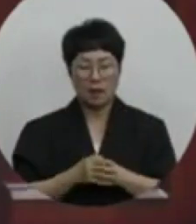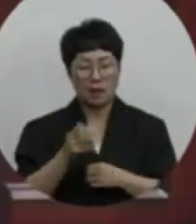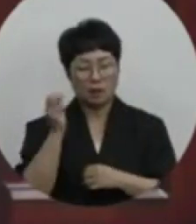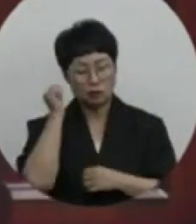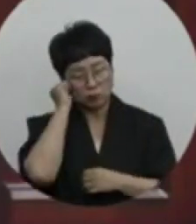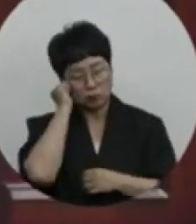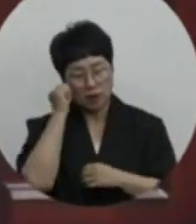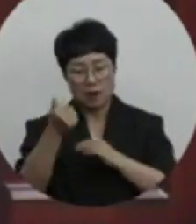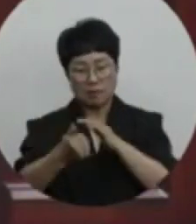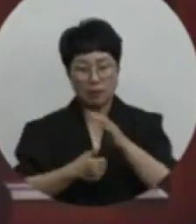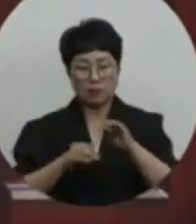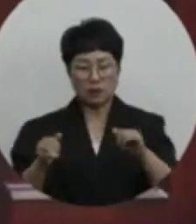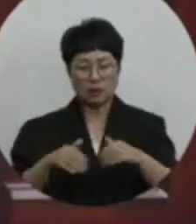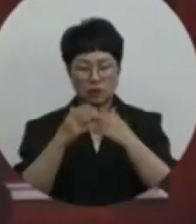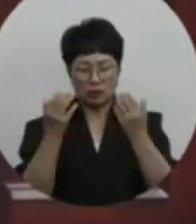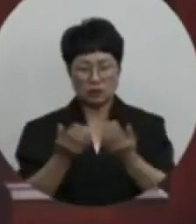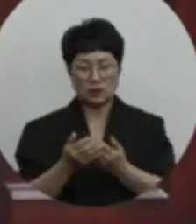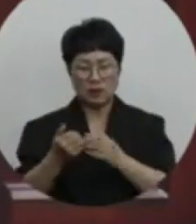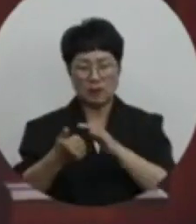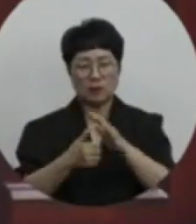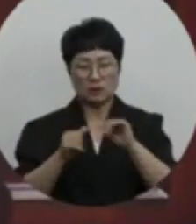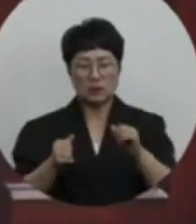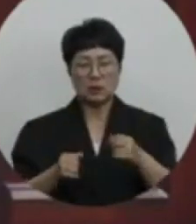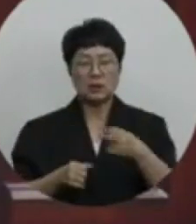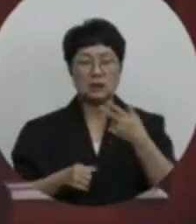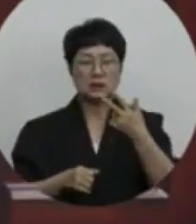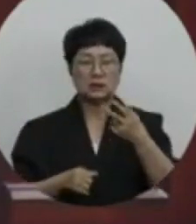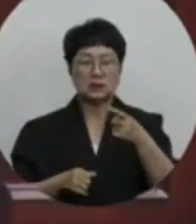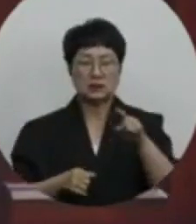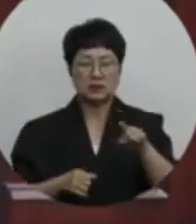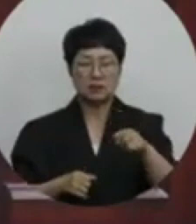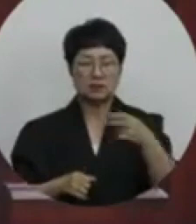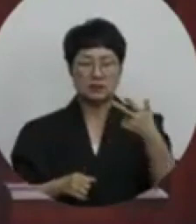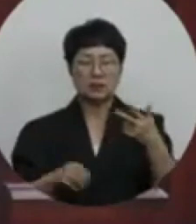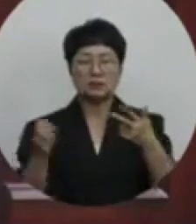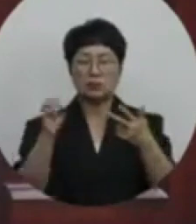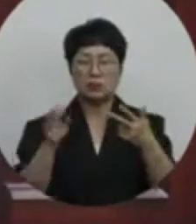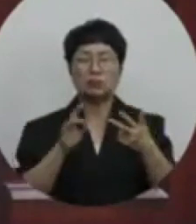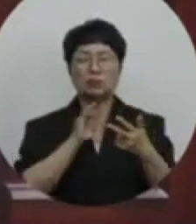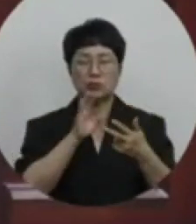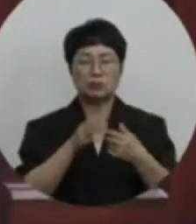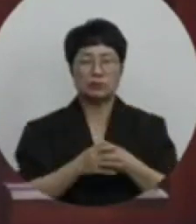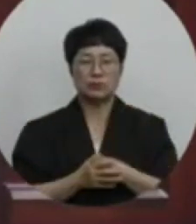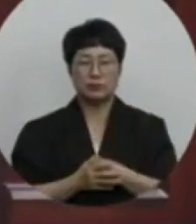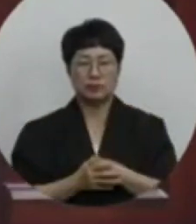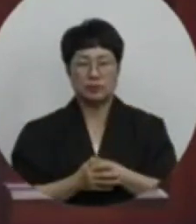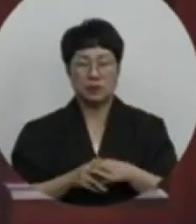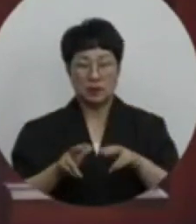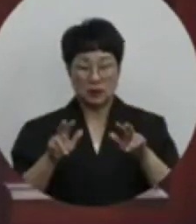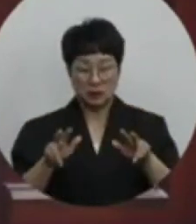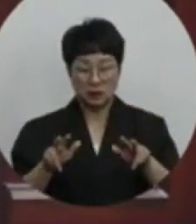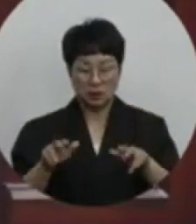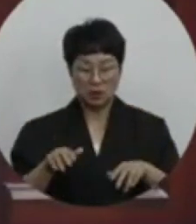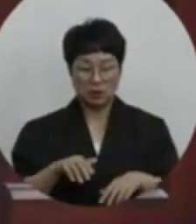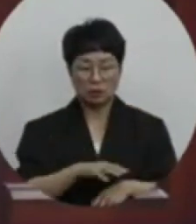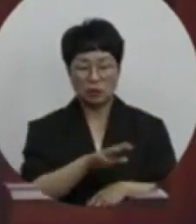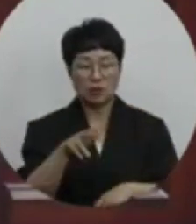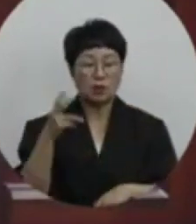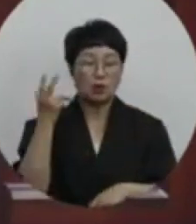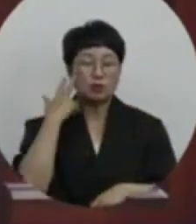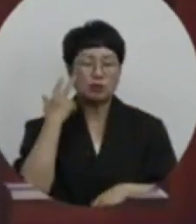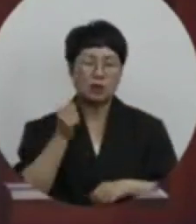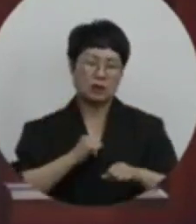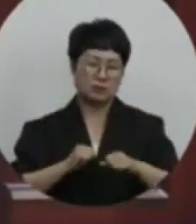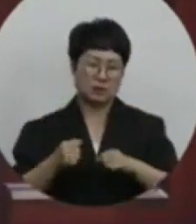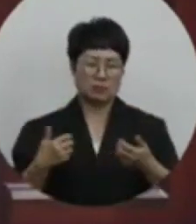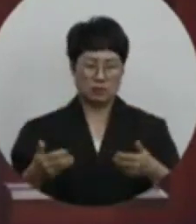숙박 방문자는 전체 방문자의 7.7%에 불과합니다. 이제는 우리 여주시가 움직여야